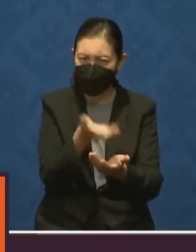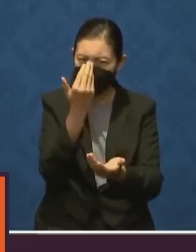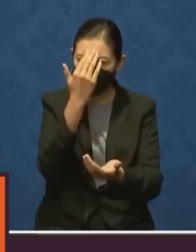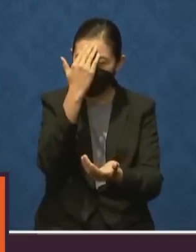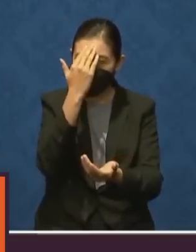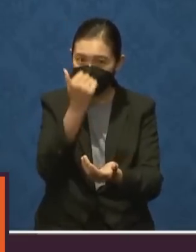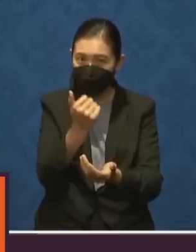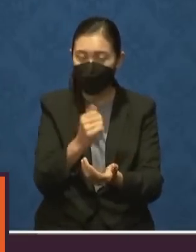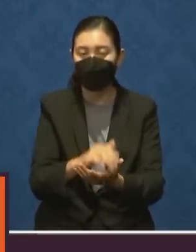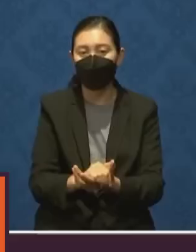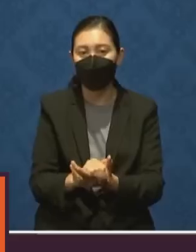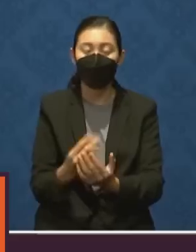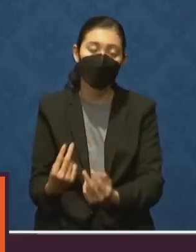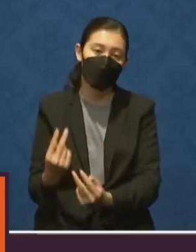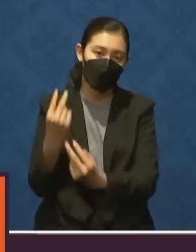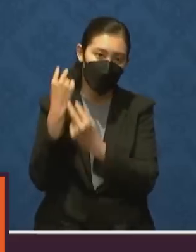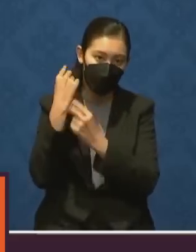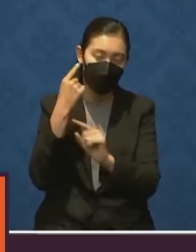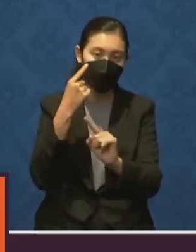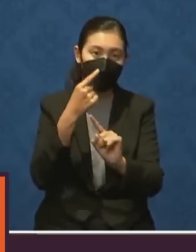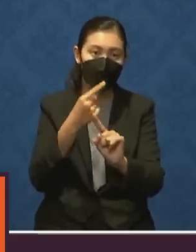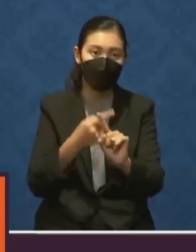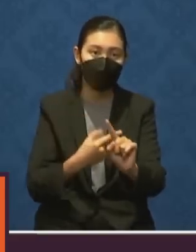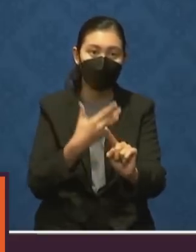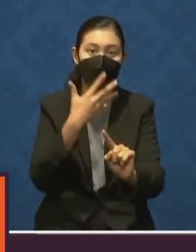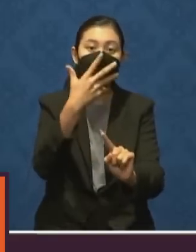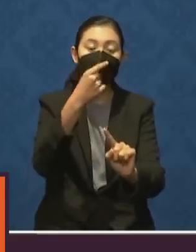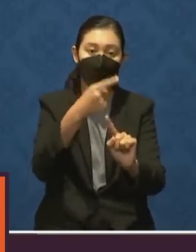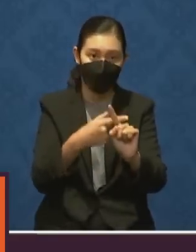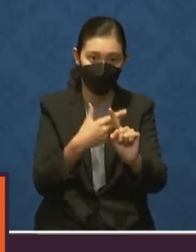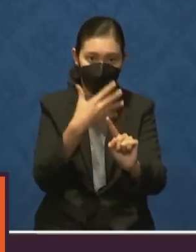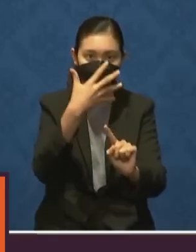บ excited่าวี่ เตี